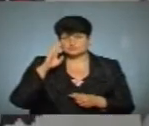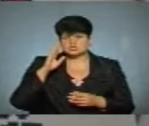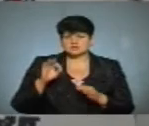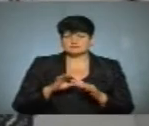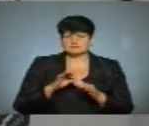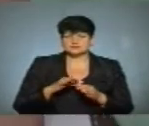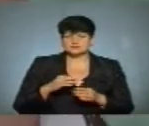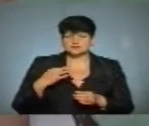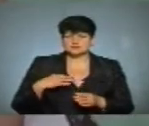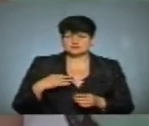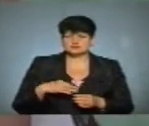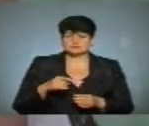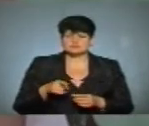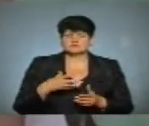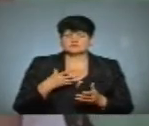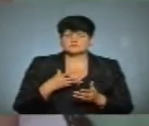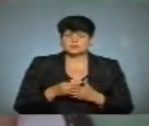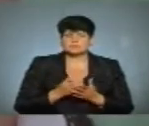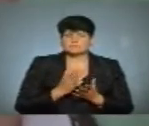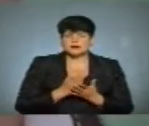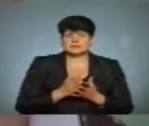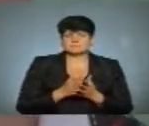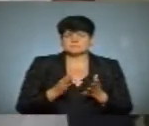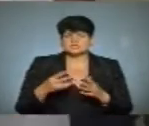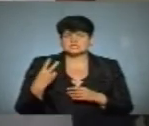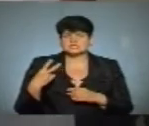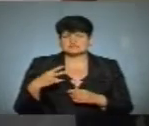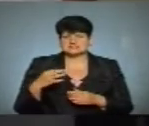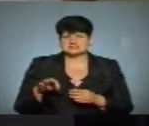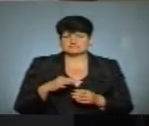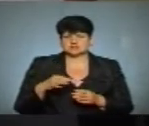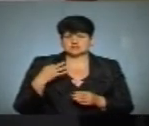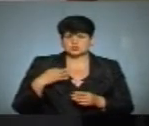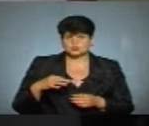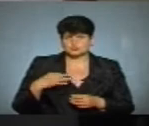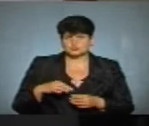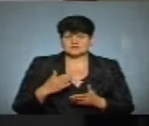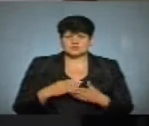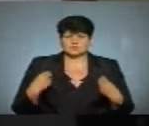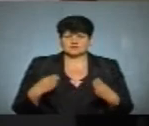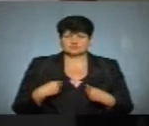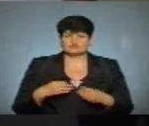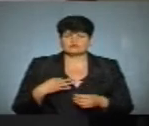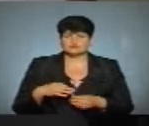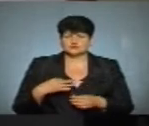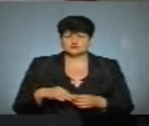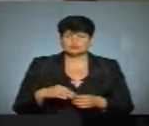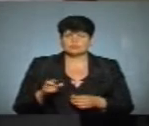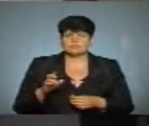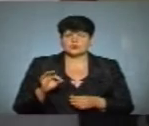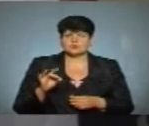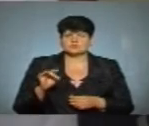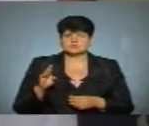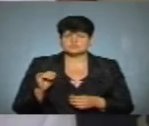сорочка». За його словами, у своїй колекції має більше 20 сорочок. Я одягнений у вишиту сорочку борщівську,